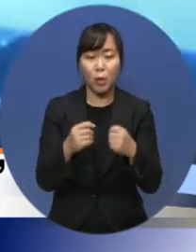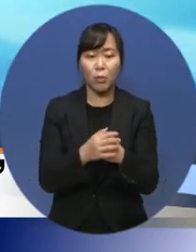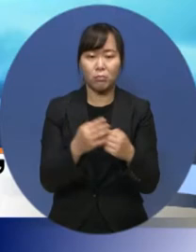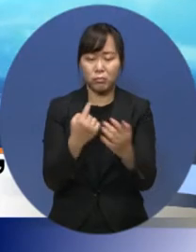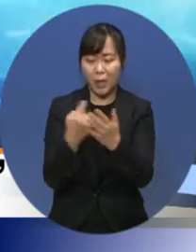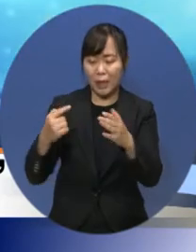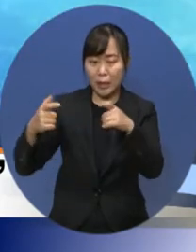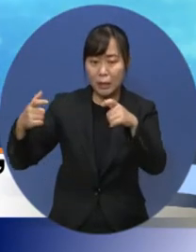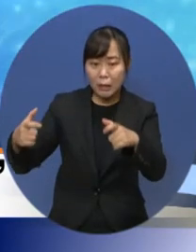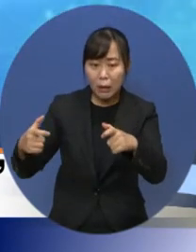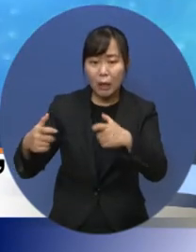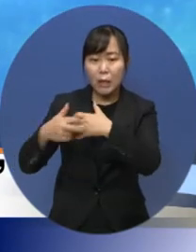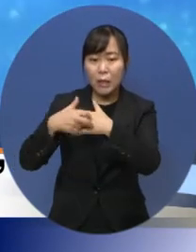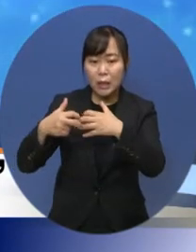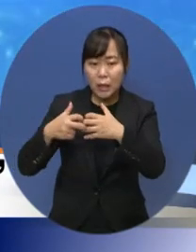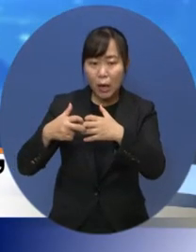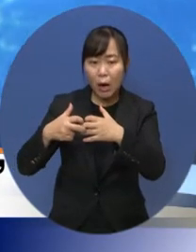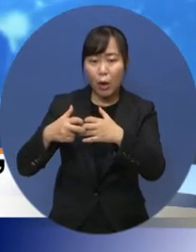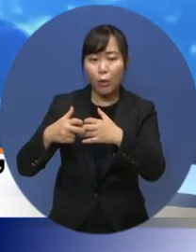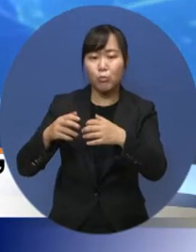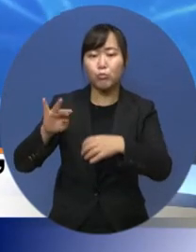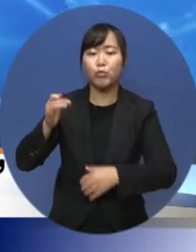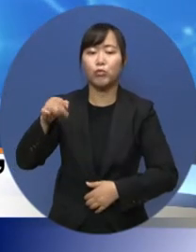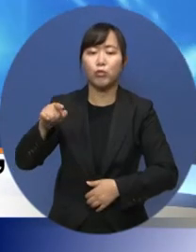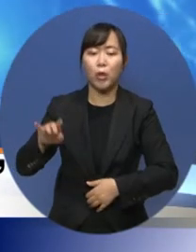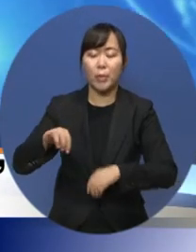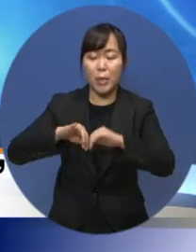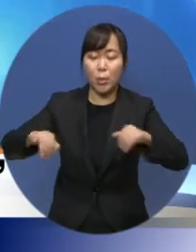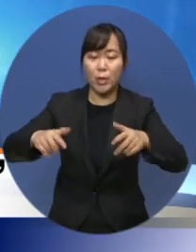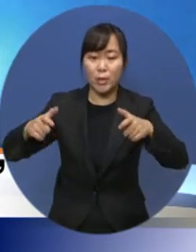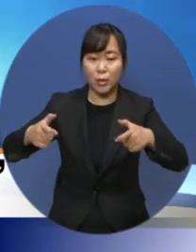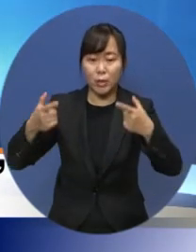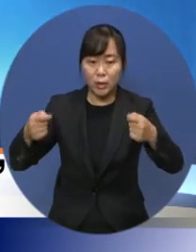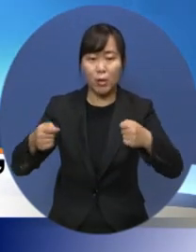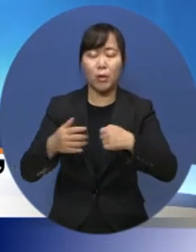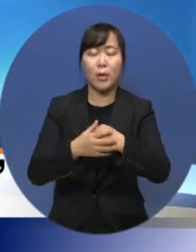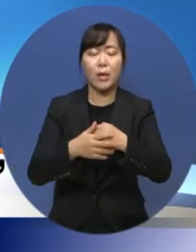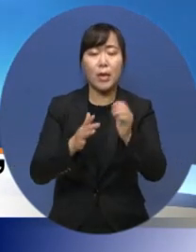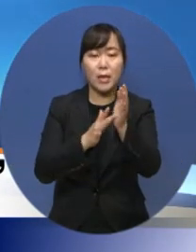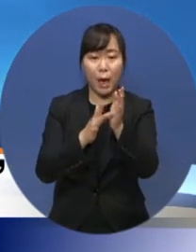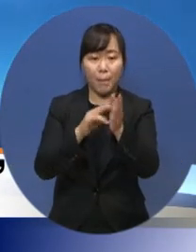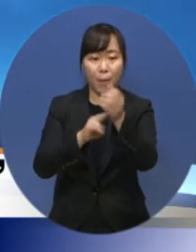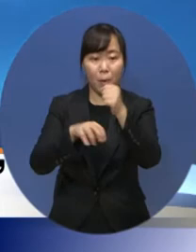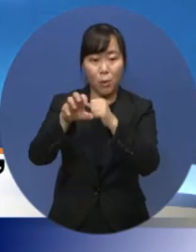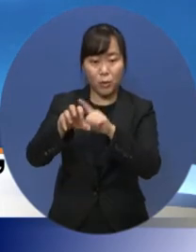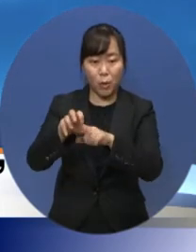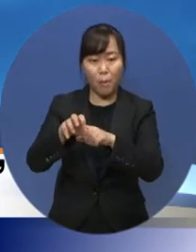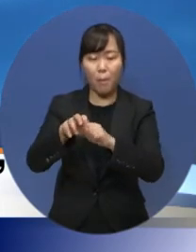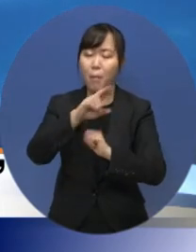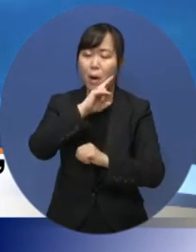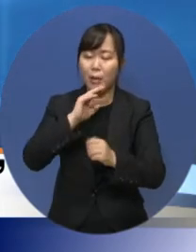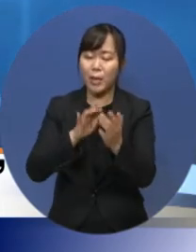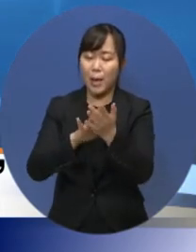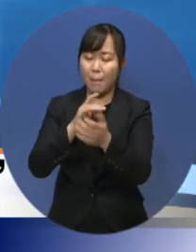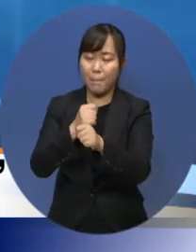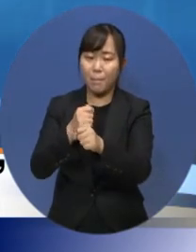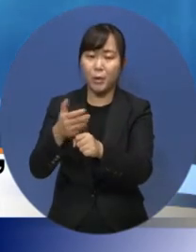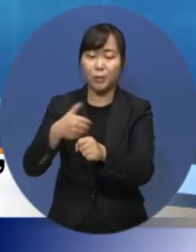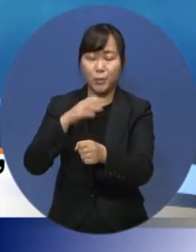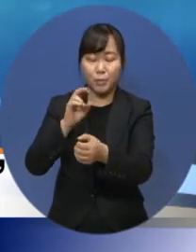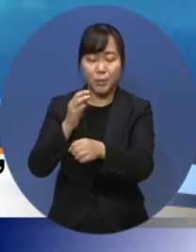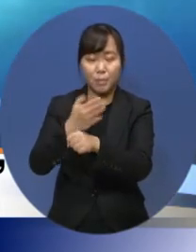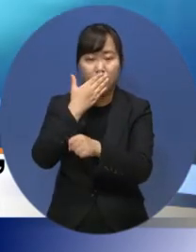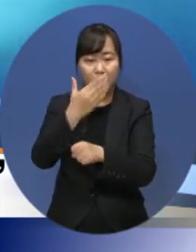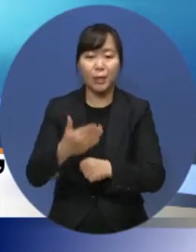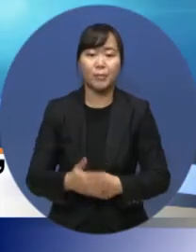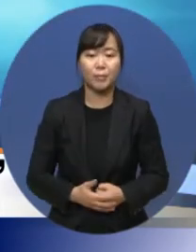소외된 지역이 의약분업 예외지역으로 지정되며 약국에서도 편하게 약을 지을 수 있게 됐습니다. 보도에